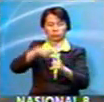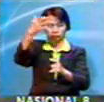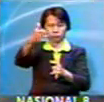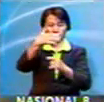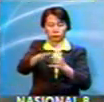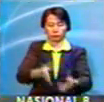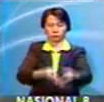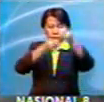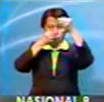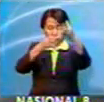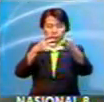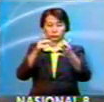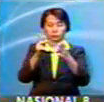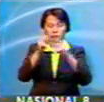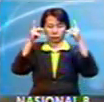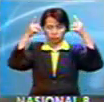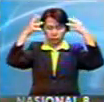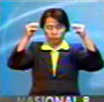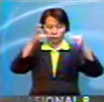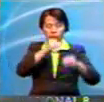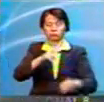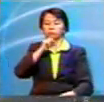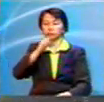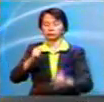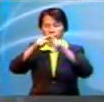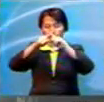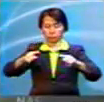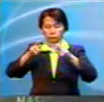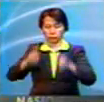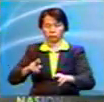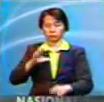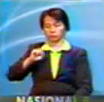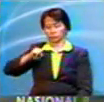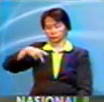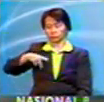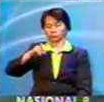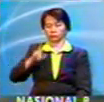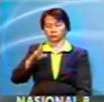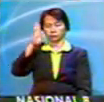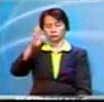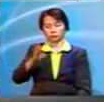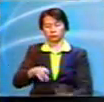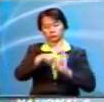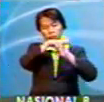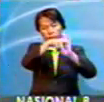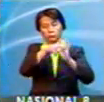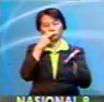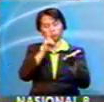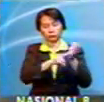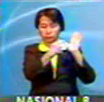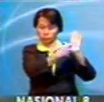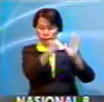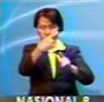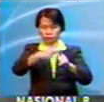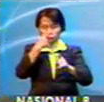Selepas dimaklumkan kepada Perdana Menteri dan Yang di-Pertua Dewan Rakyat, Suan Jaya Pelaraya SPR akan mempamerkan notis itu selama